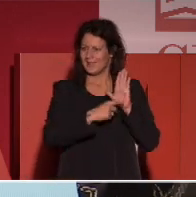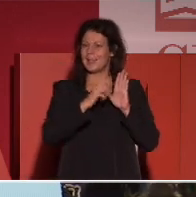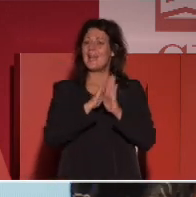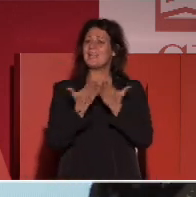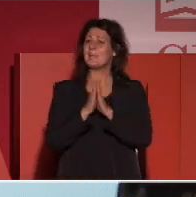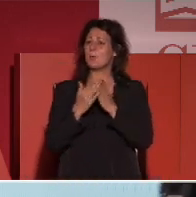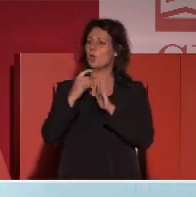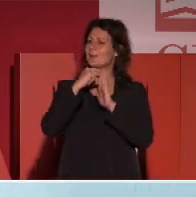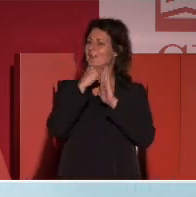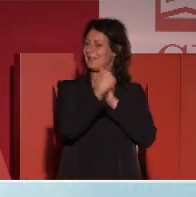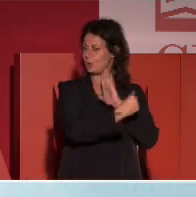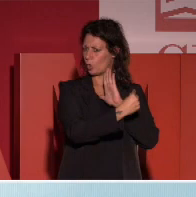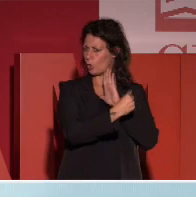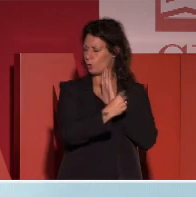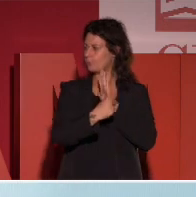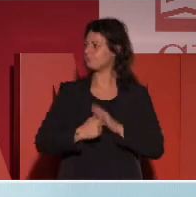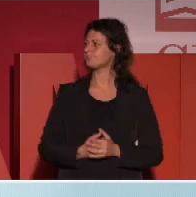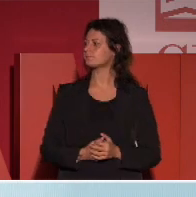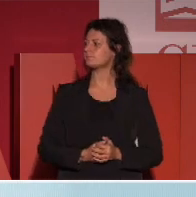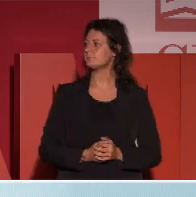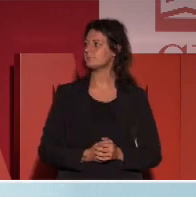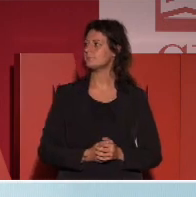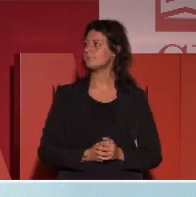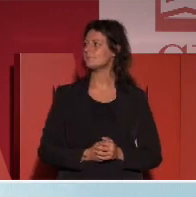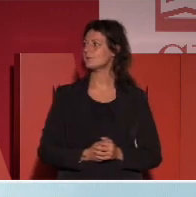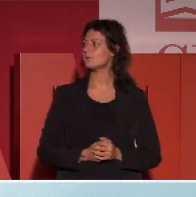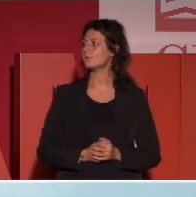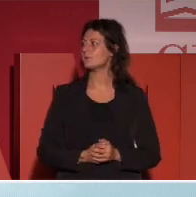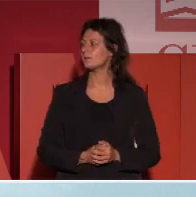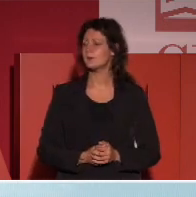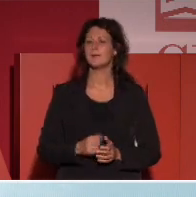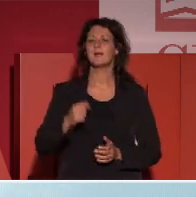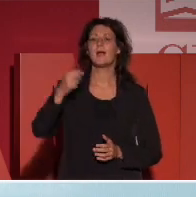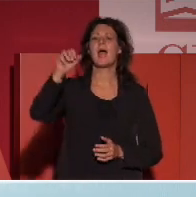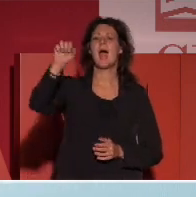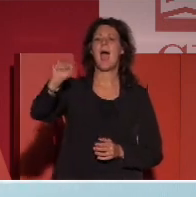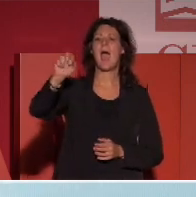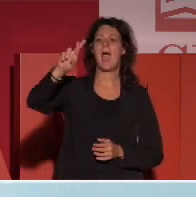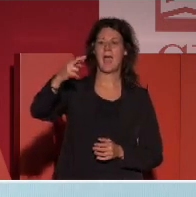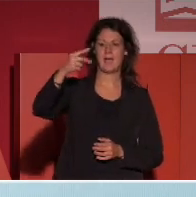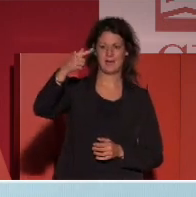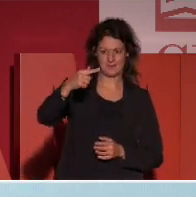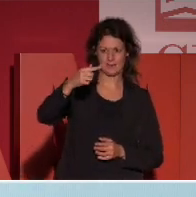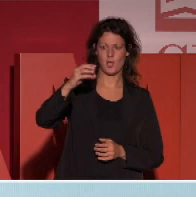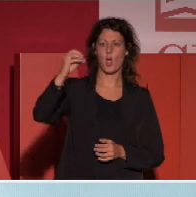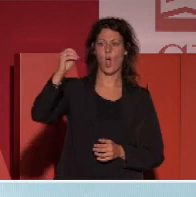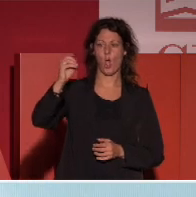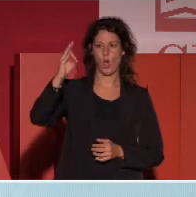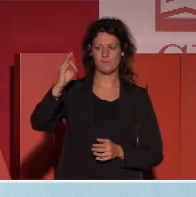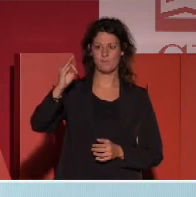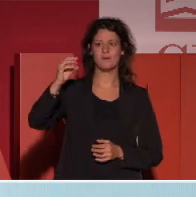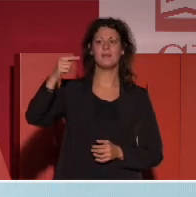libro mi è accaduto colori molto bene dalla copertina era a trough deception ma era